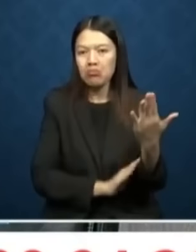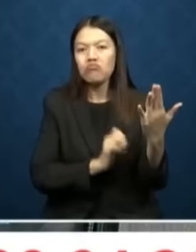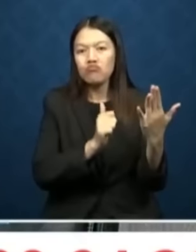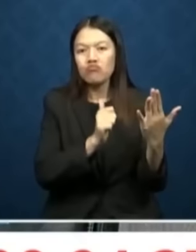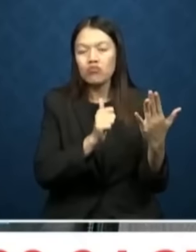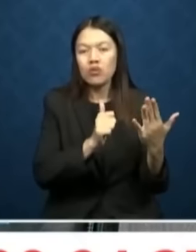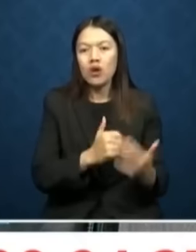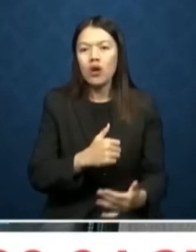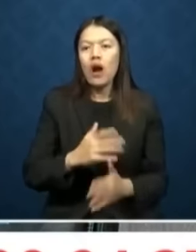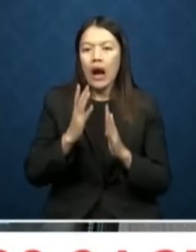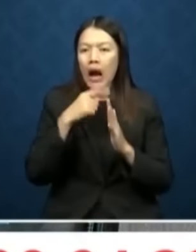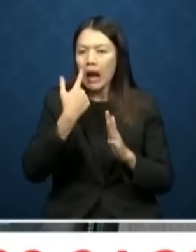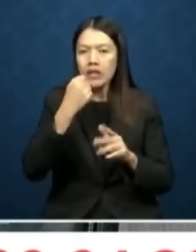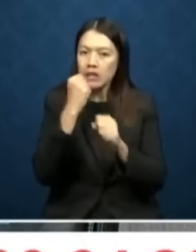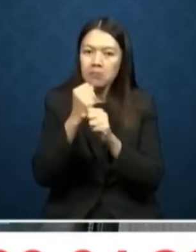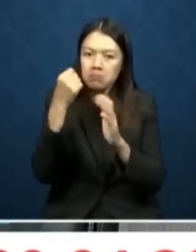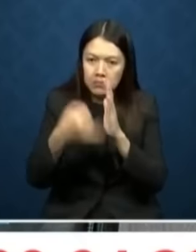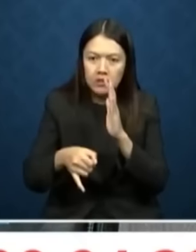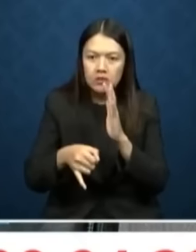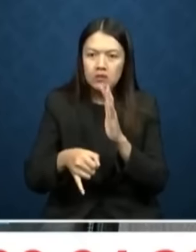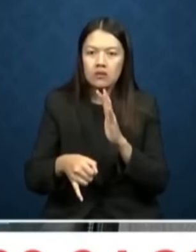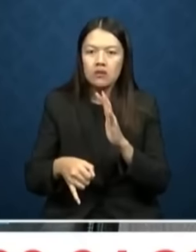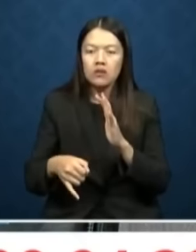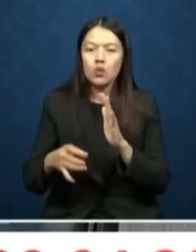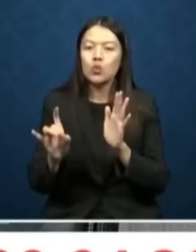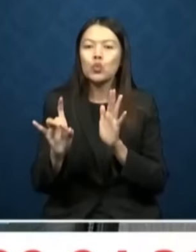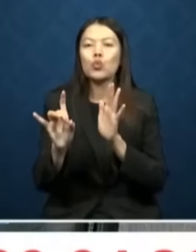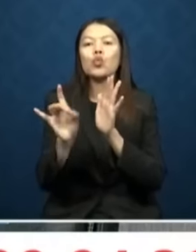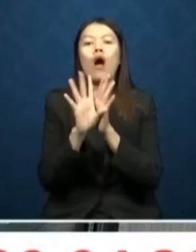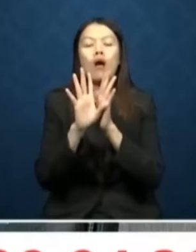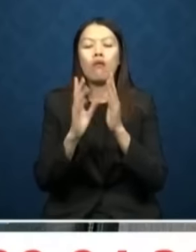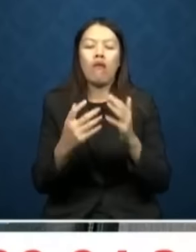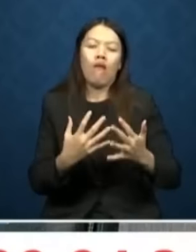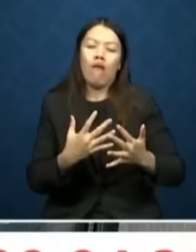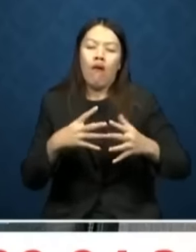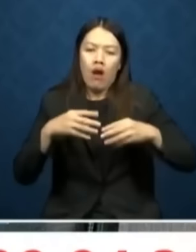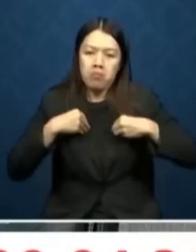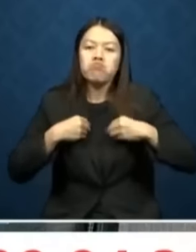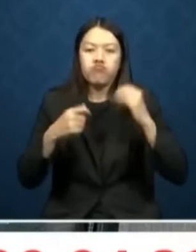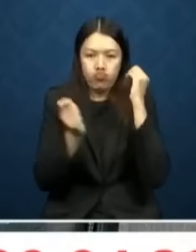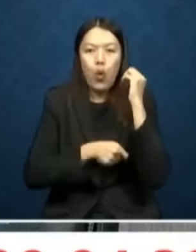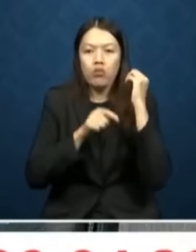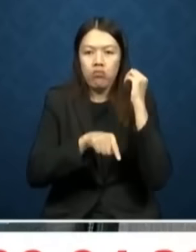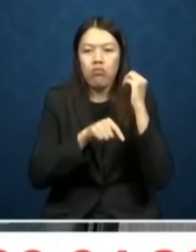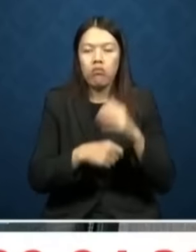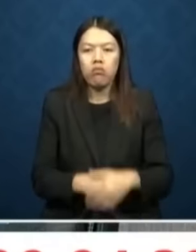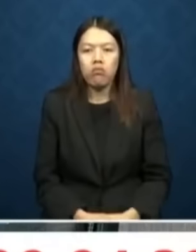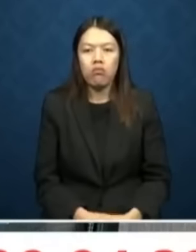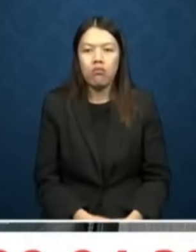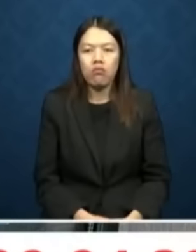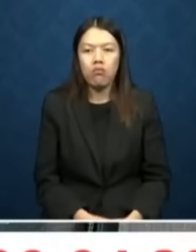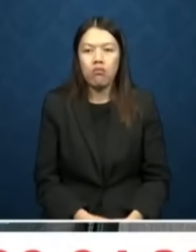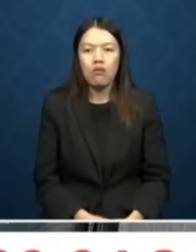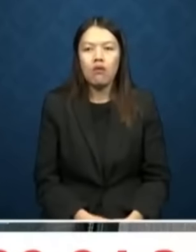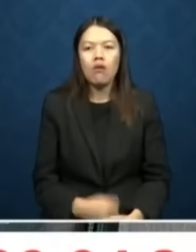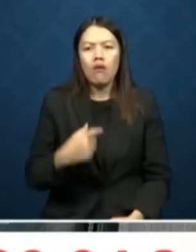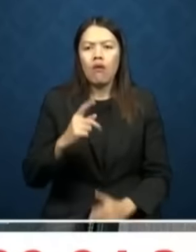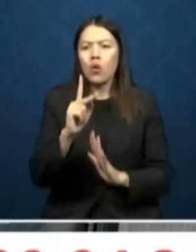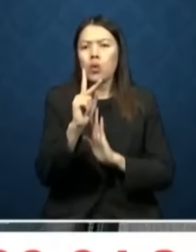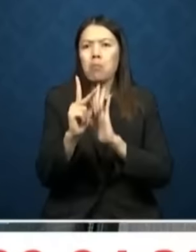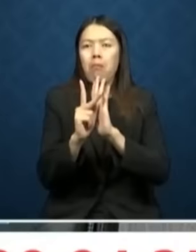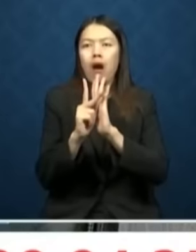เพราะคนทำผิดคดีถึงที่สุดก็ต้องรับโทษนะครับตรงไปตรงมากฎหมายก็ศักดิ์สิทธิ์บ้